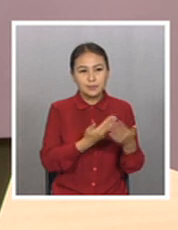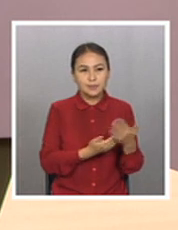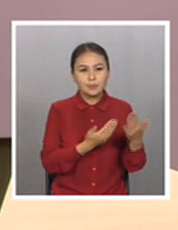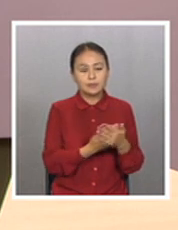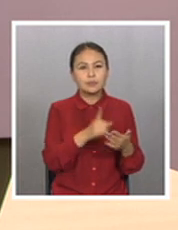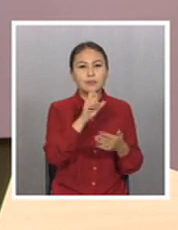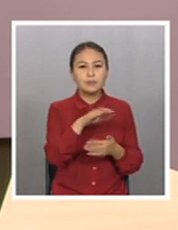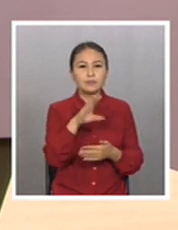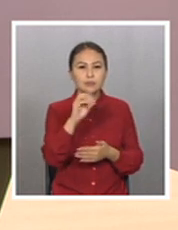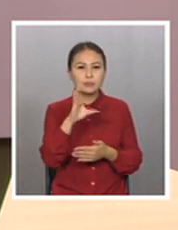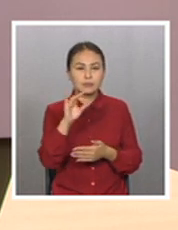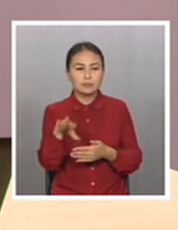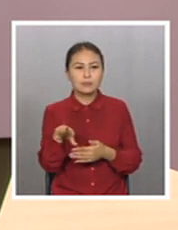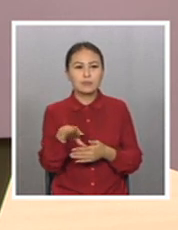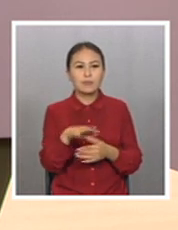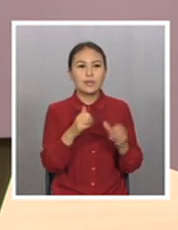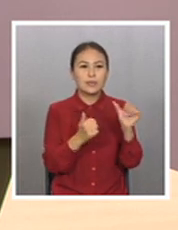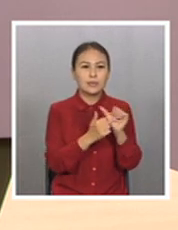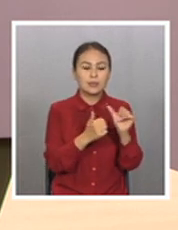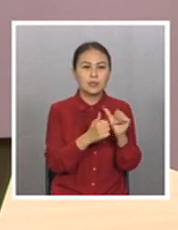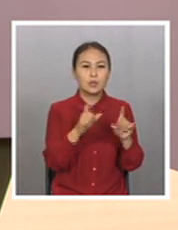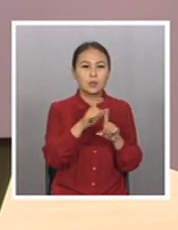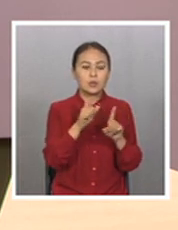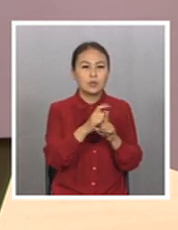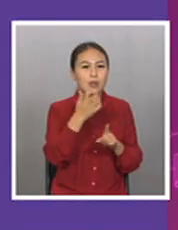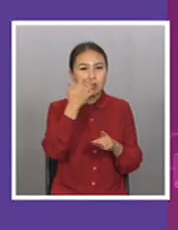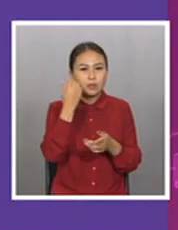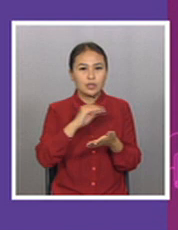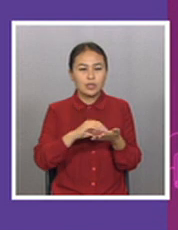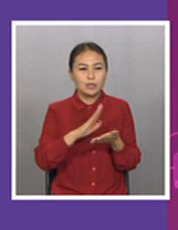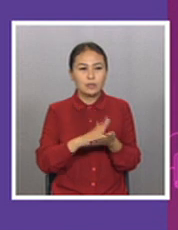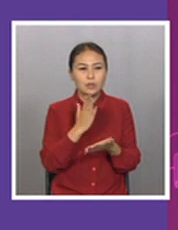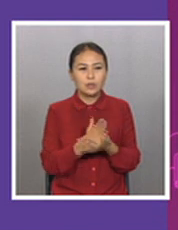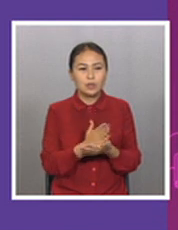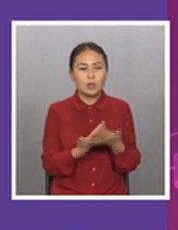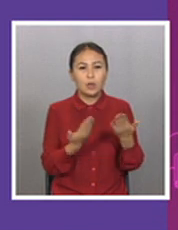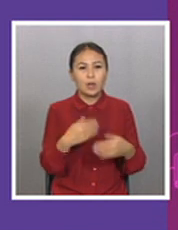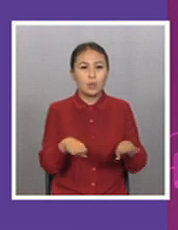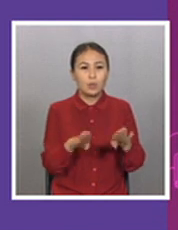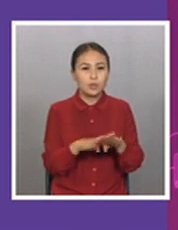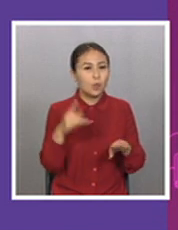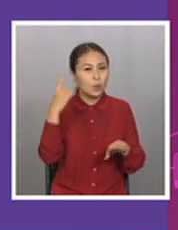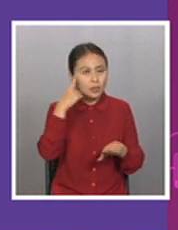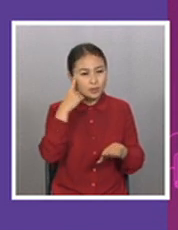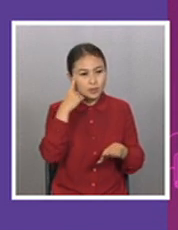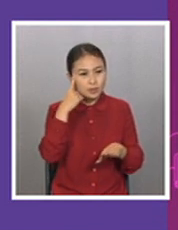Зат есімімен етістіктің тіркесуі арқылы жасалып тұр. Олай болса ойланамыз.